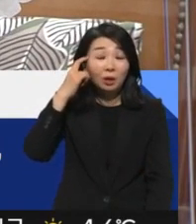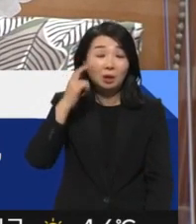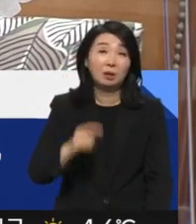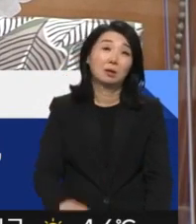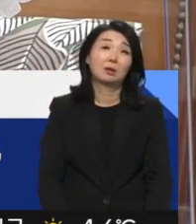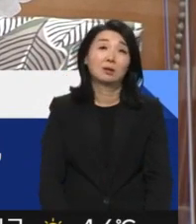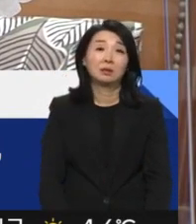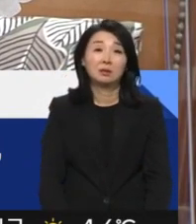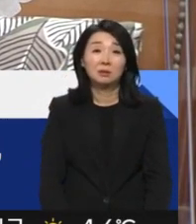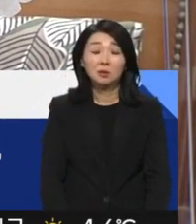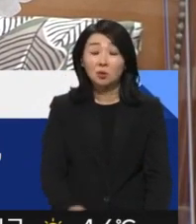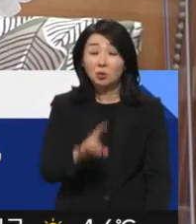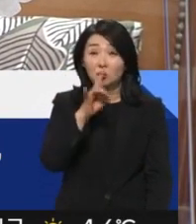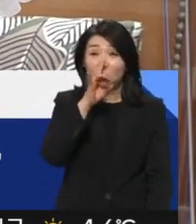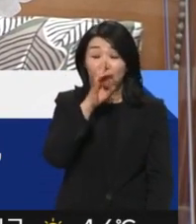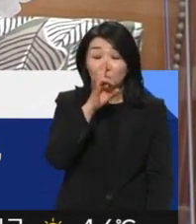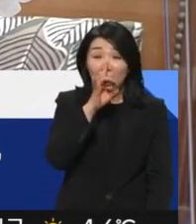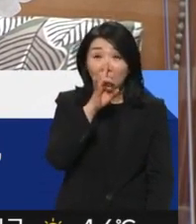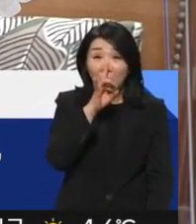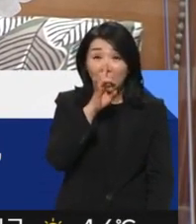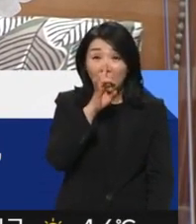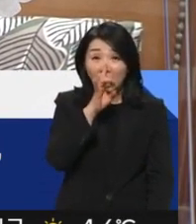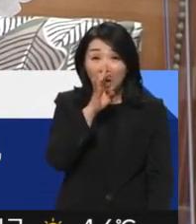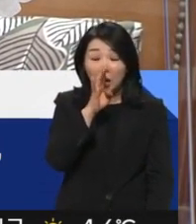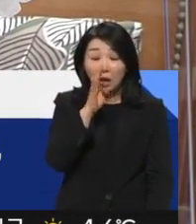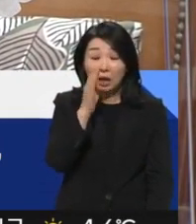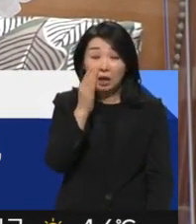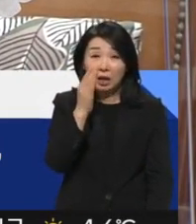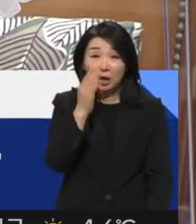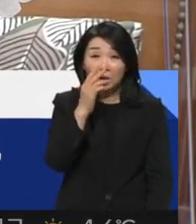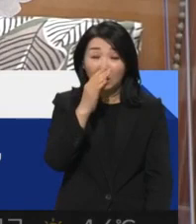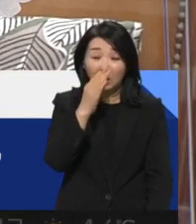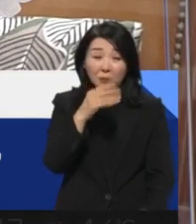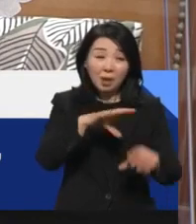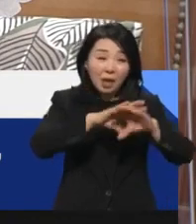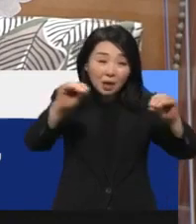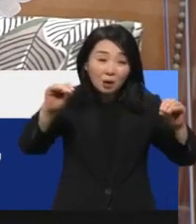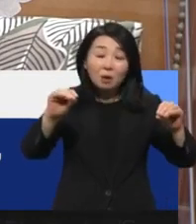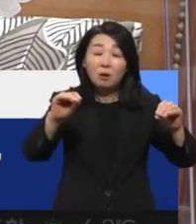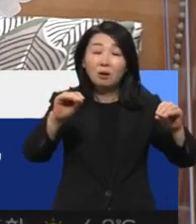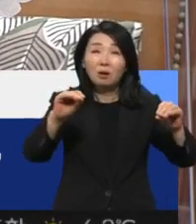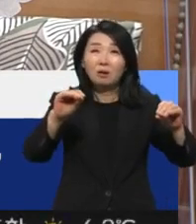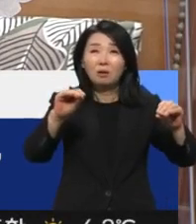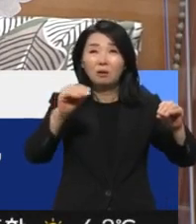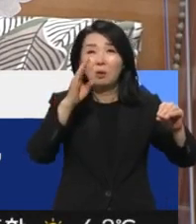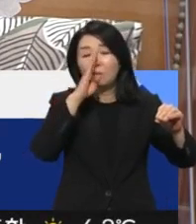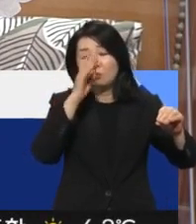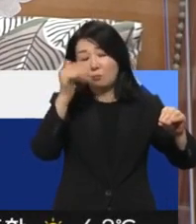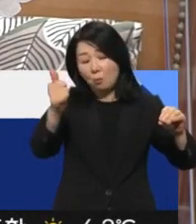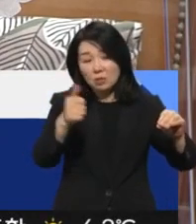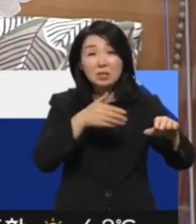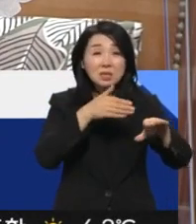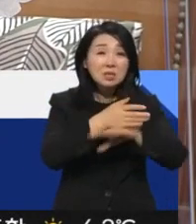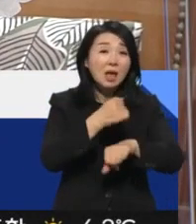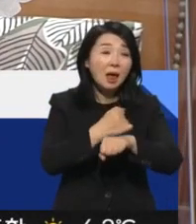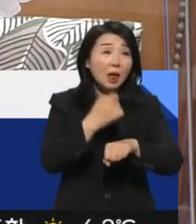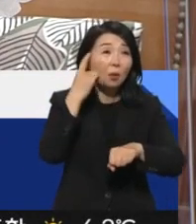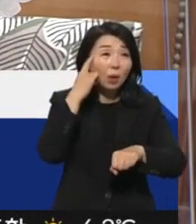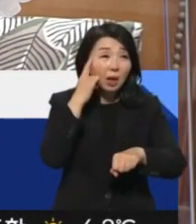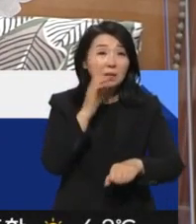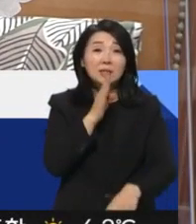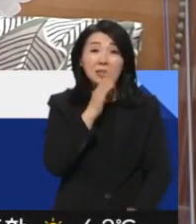중대본 구성을 늦게 했냐 뭐 이런 말씀을 하고 계시는 것 같은데요. 진상조사를 함에